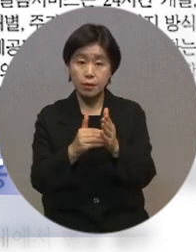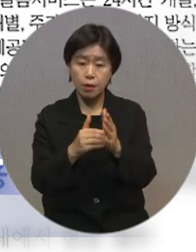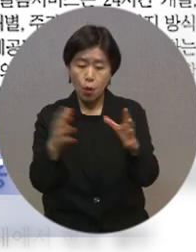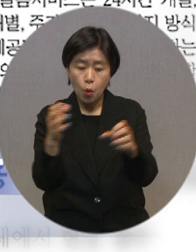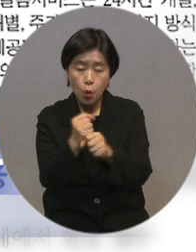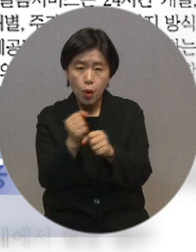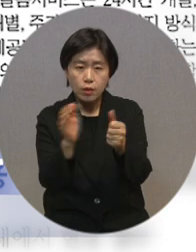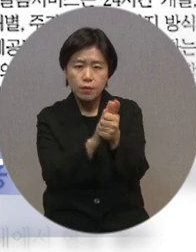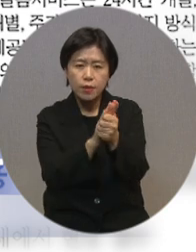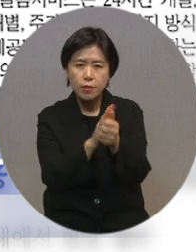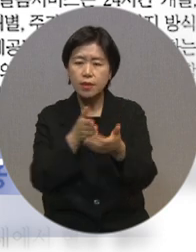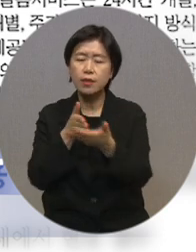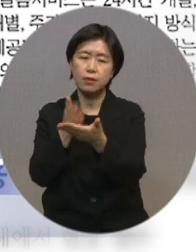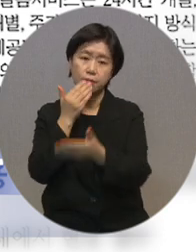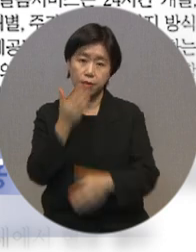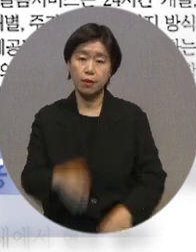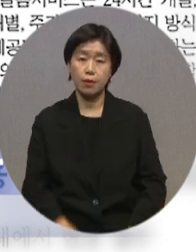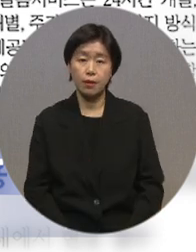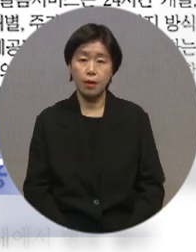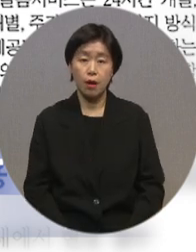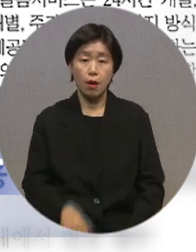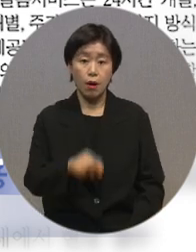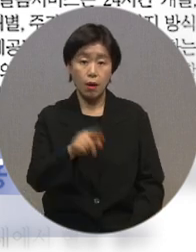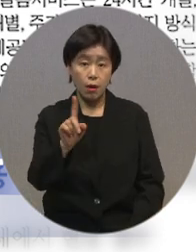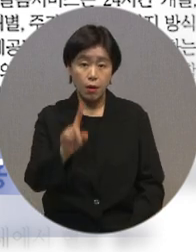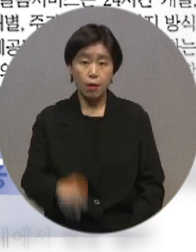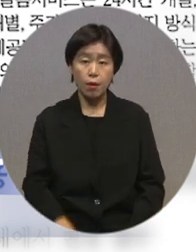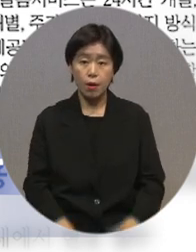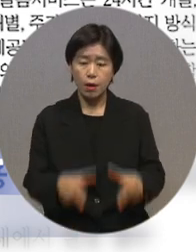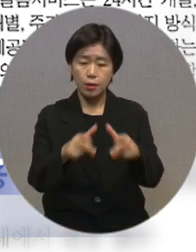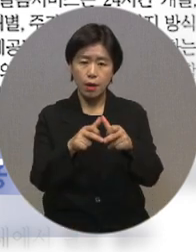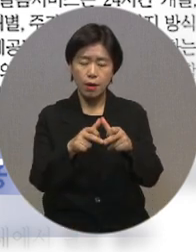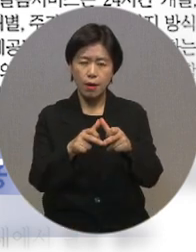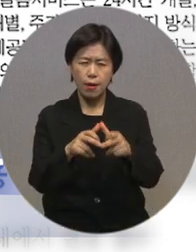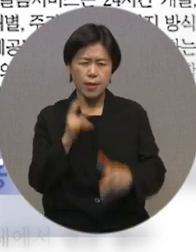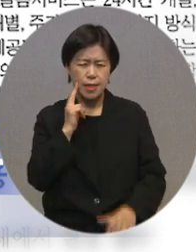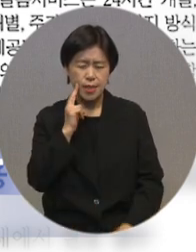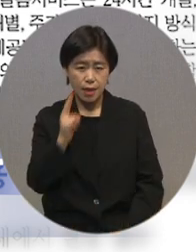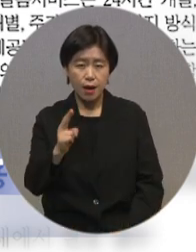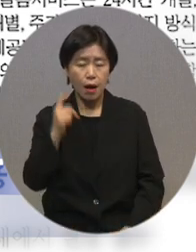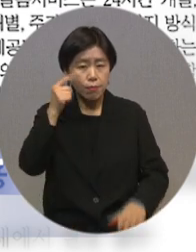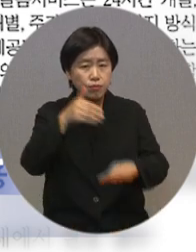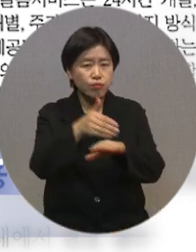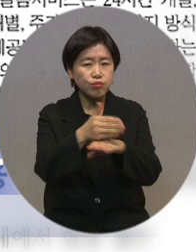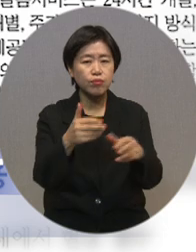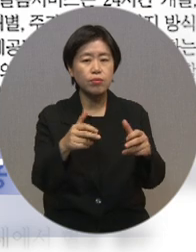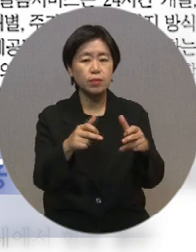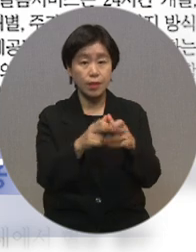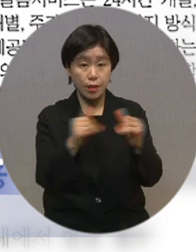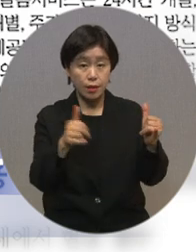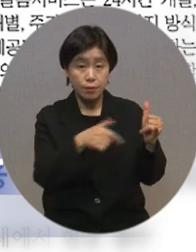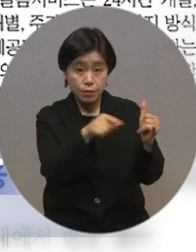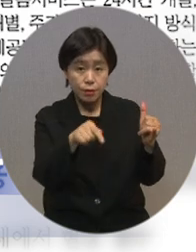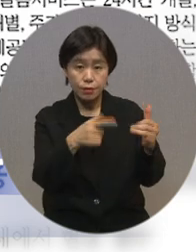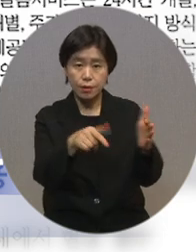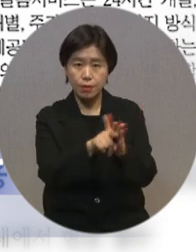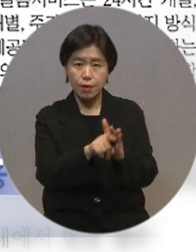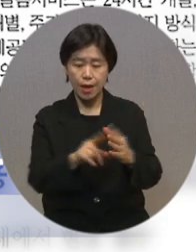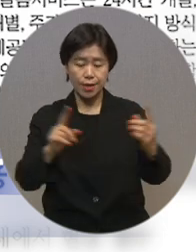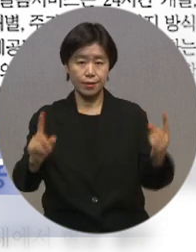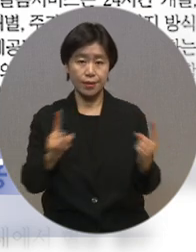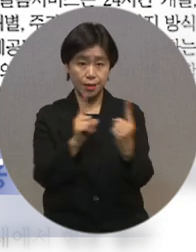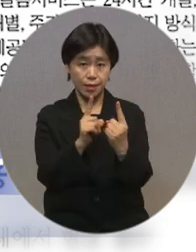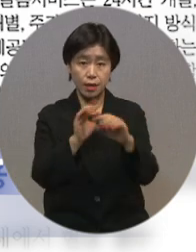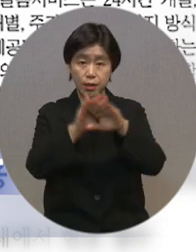최 중중 발달 장애인 통합돌봄 사업은 장애의 정도가 극심한 발달 장애인에게 대일 맞춤형 낮활동